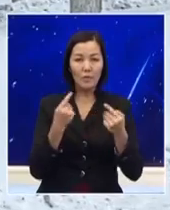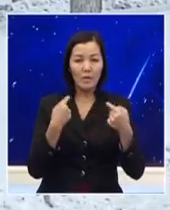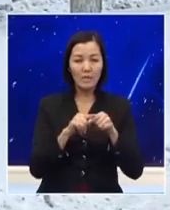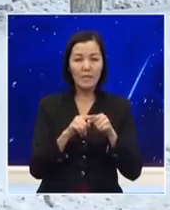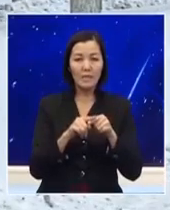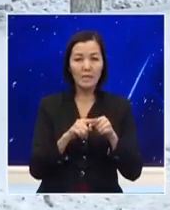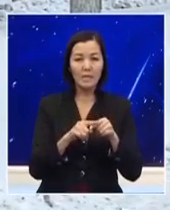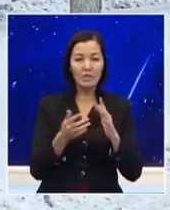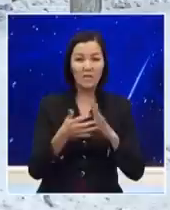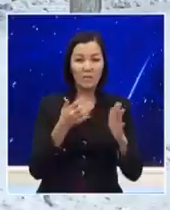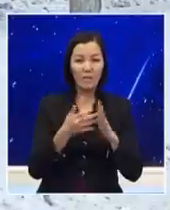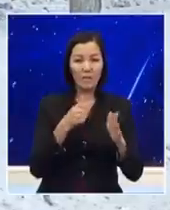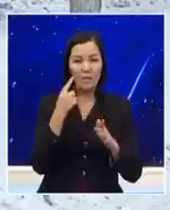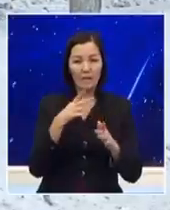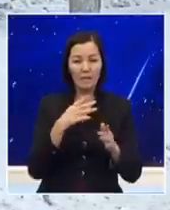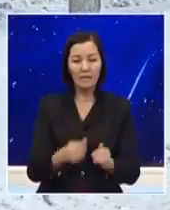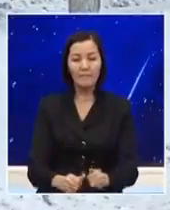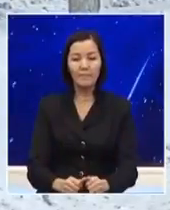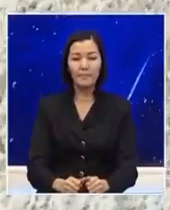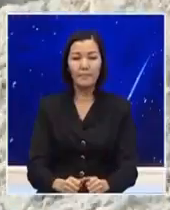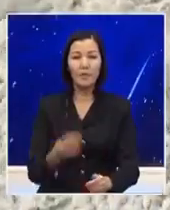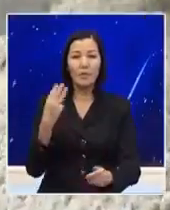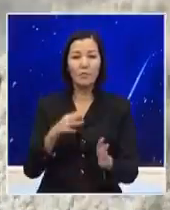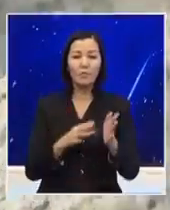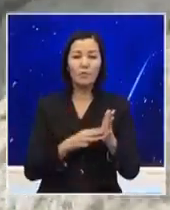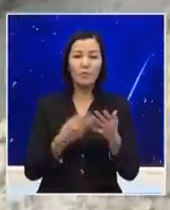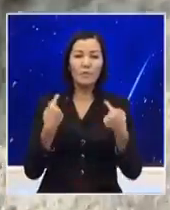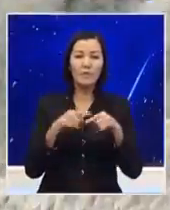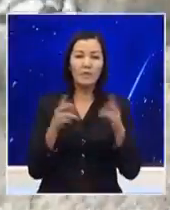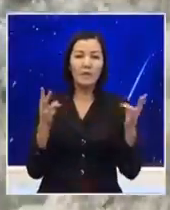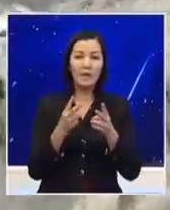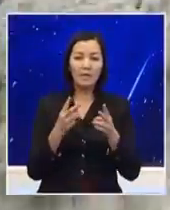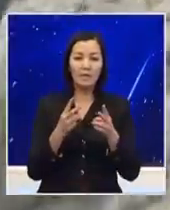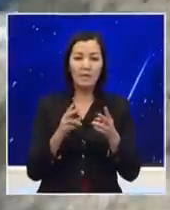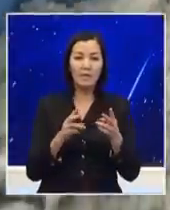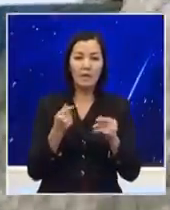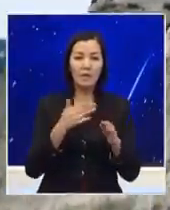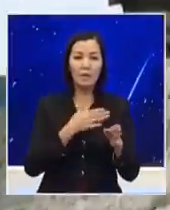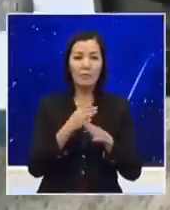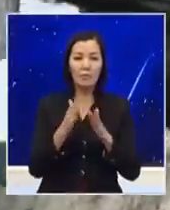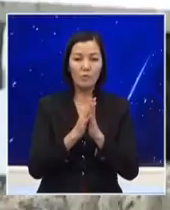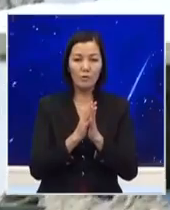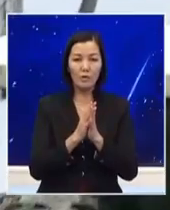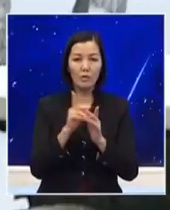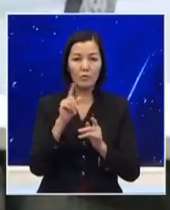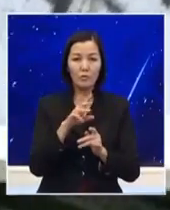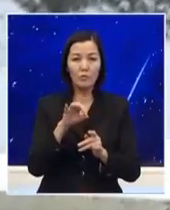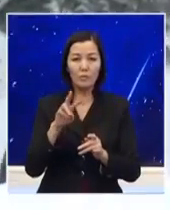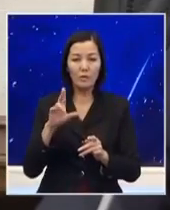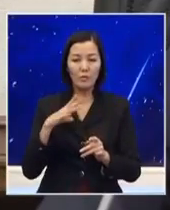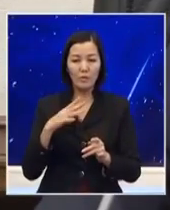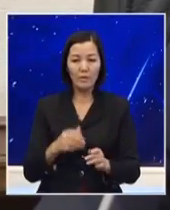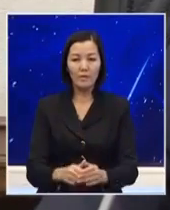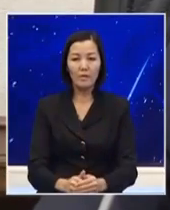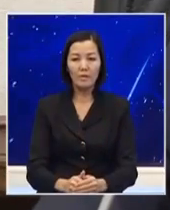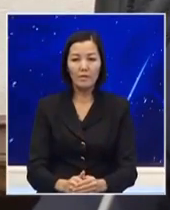техникалардың жеткіліксіз екенін еске салды. 39 техника қажет деді. Қаржы бөлуді сұрады 100 миллион.